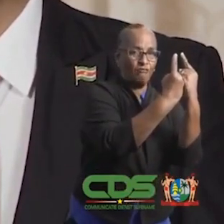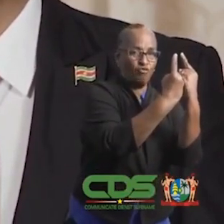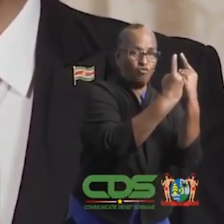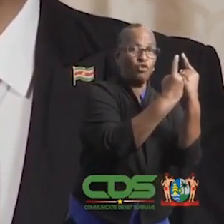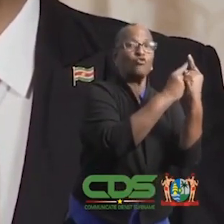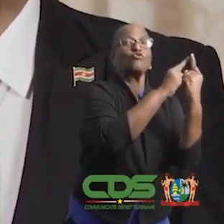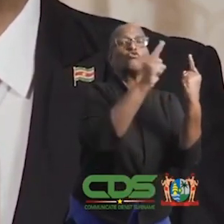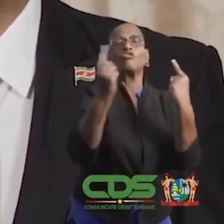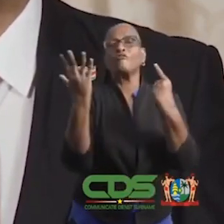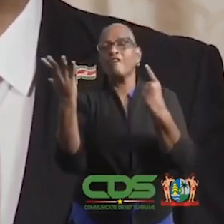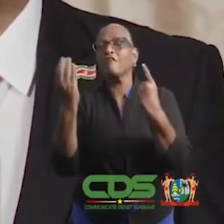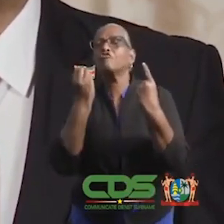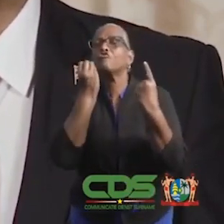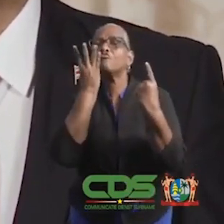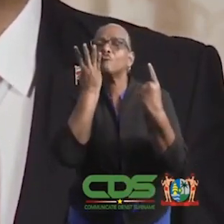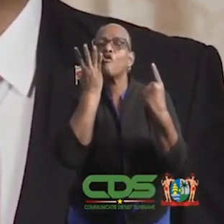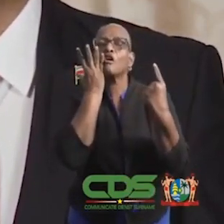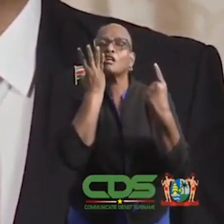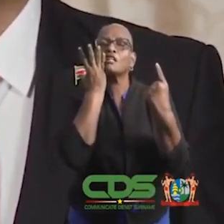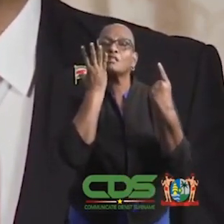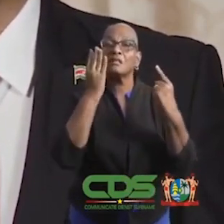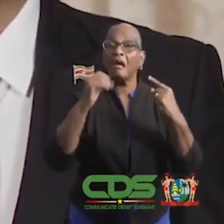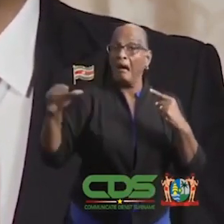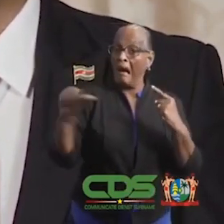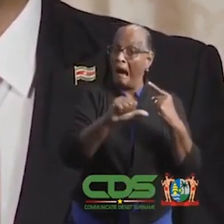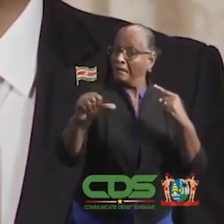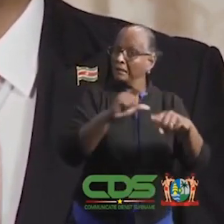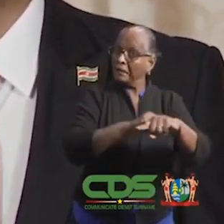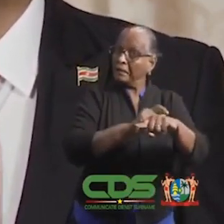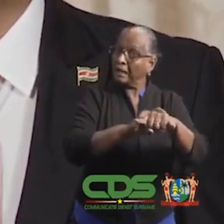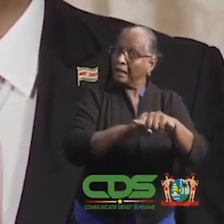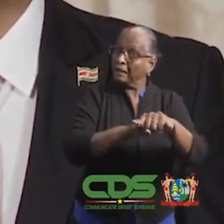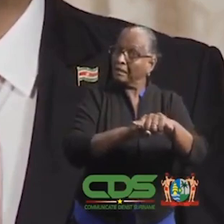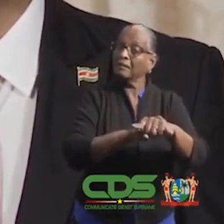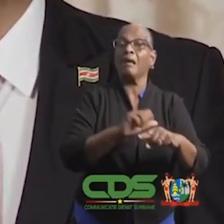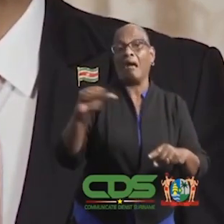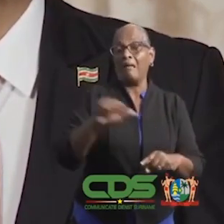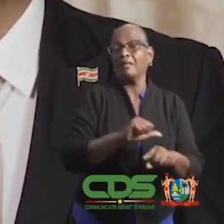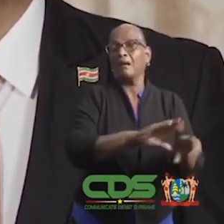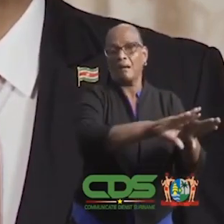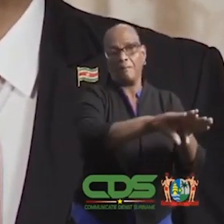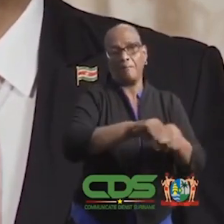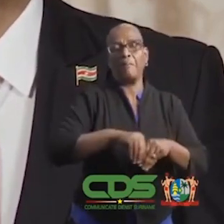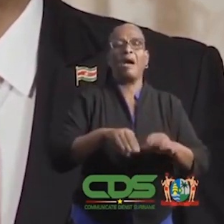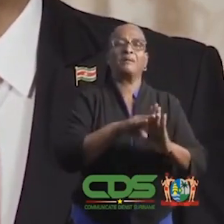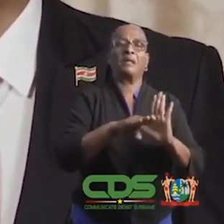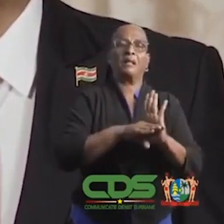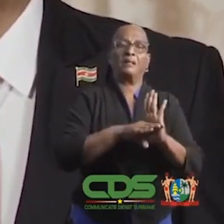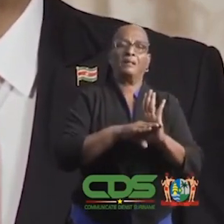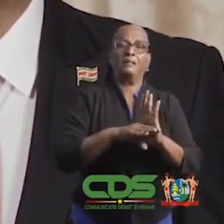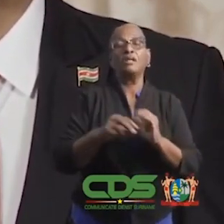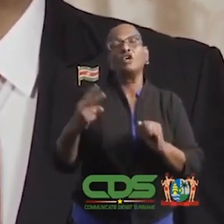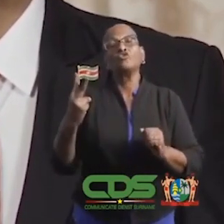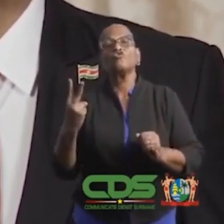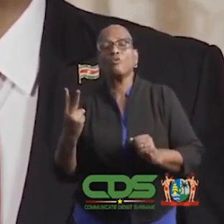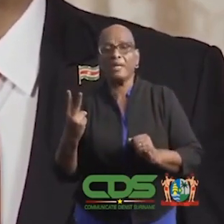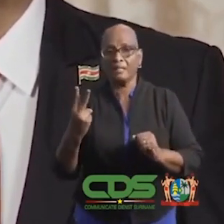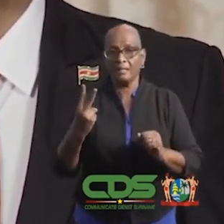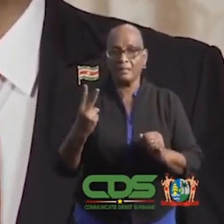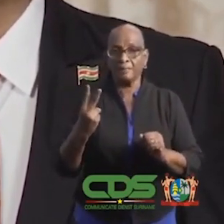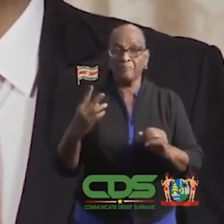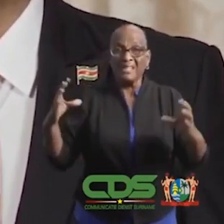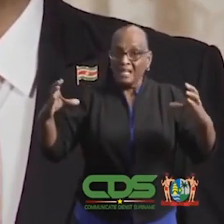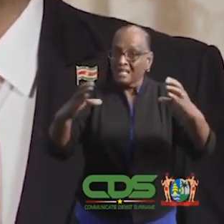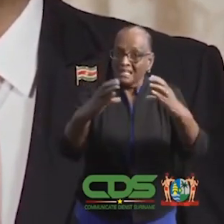uur in de ochtend. Buiten de tijden van het uitgaansverbod gelden de volgende maatregelen. Maatregel 2.